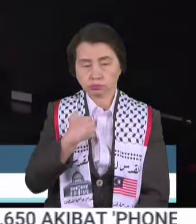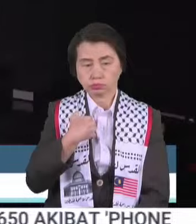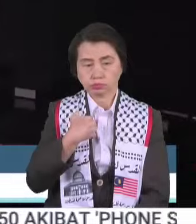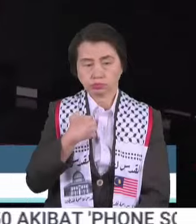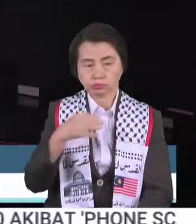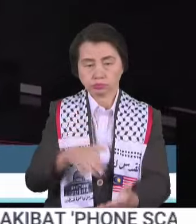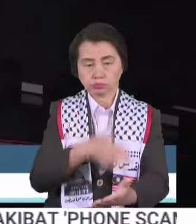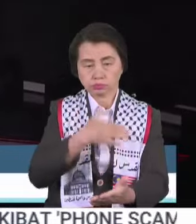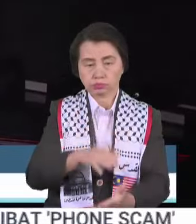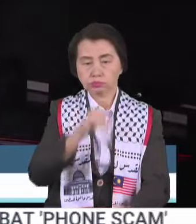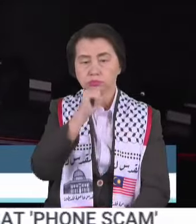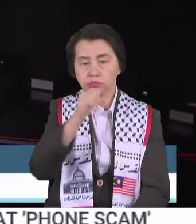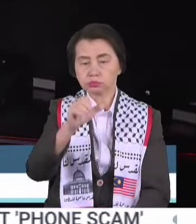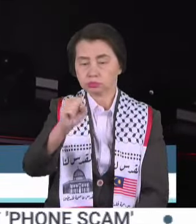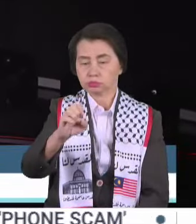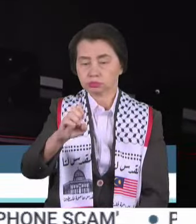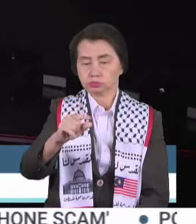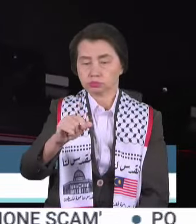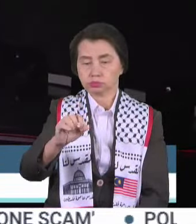Itu.